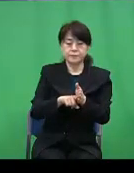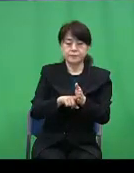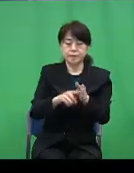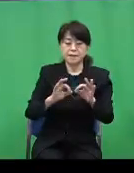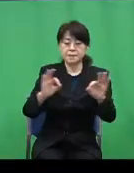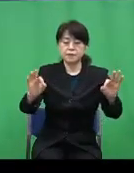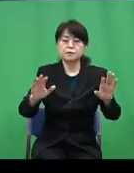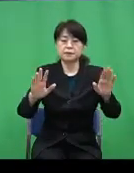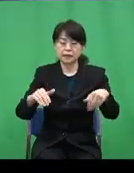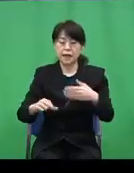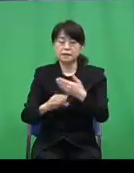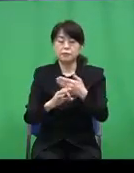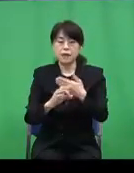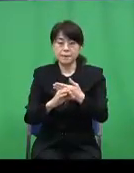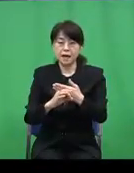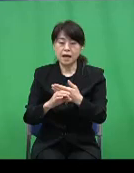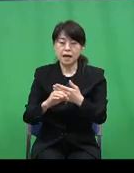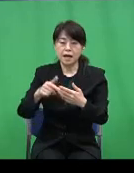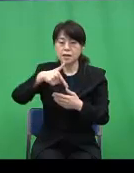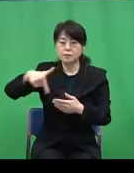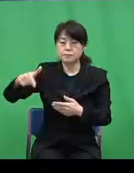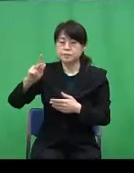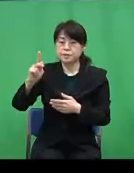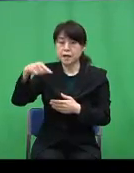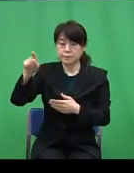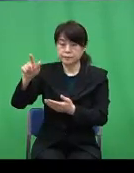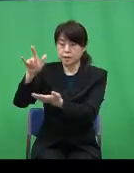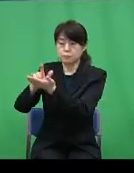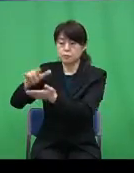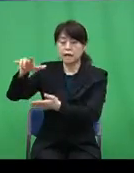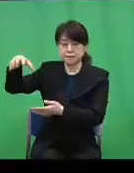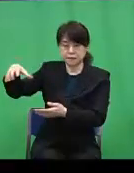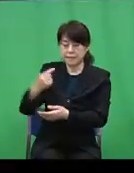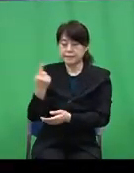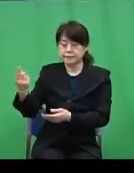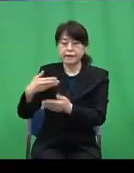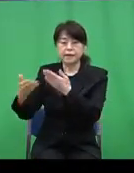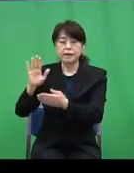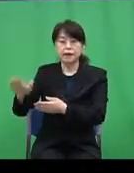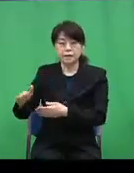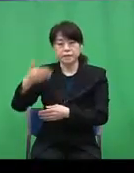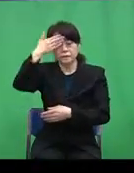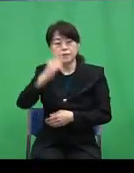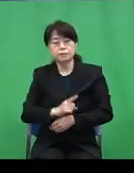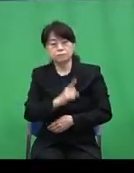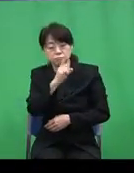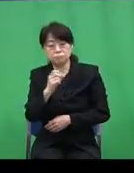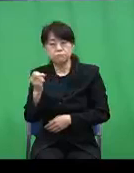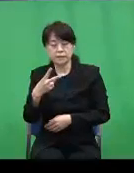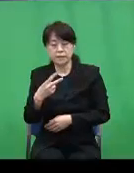例えば武漢市への渡航歴があって、発熱かつ